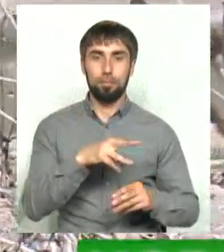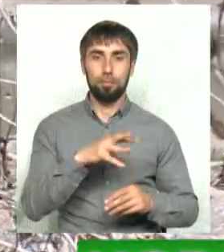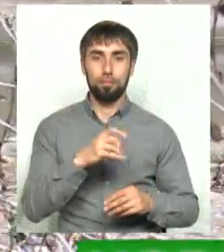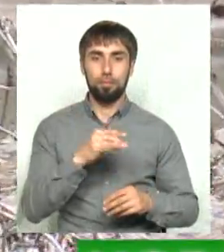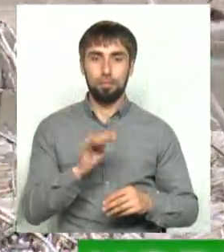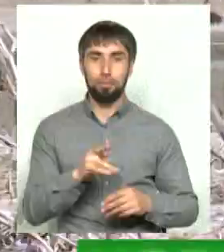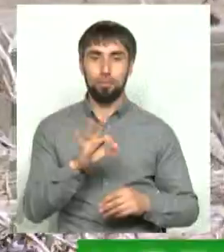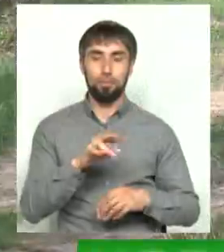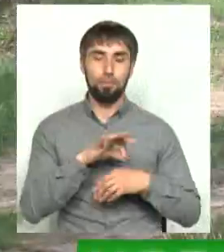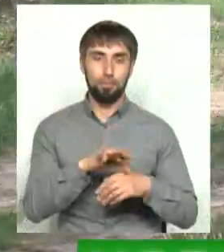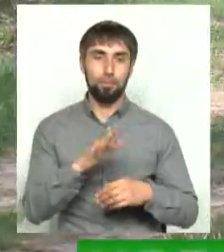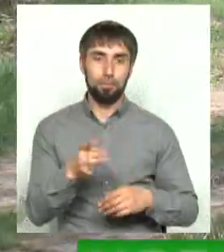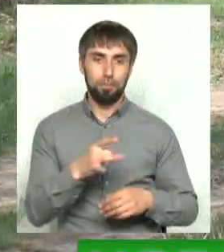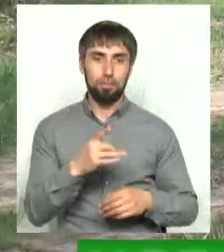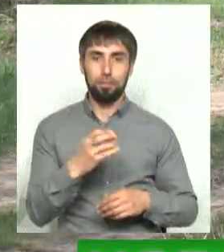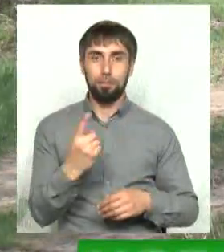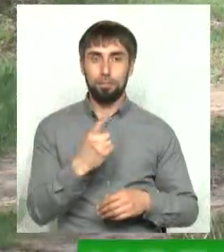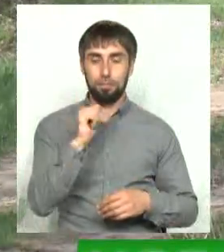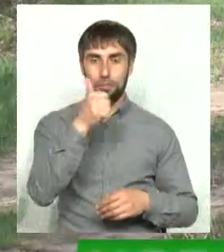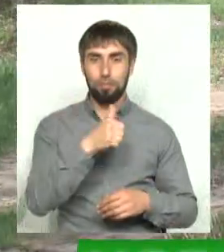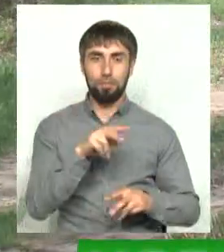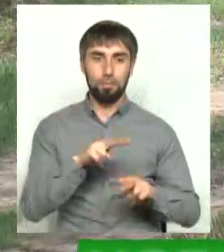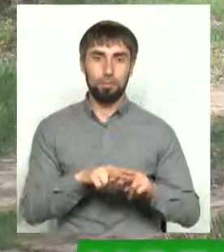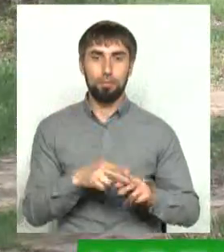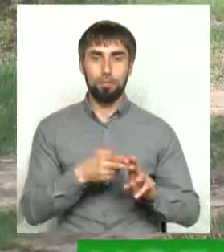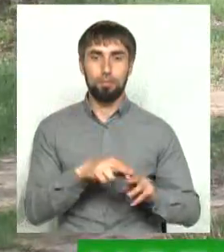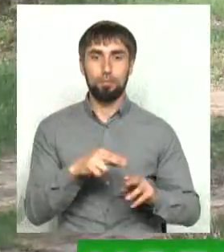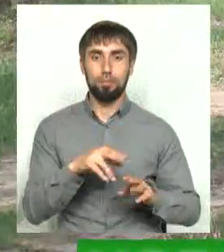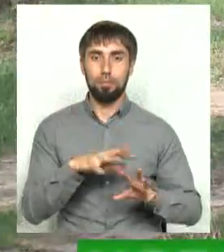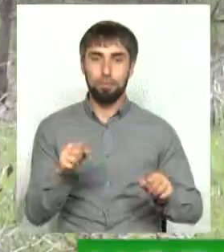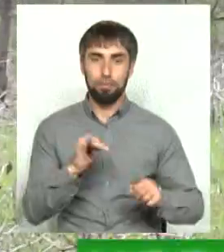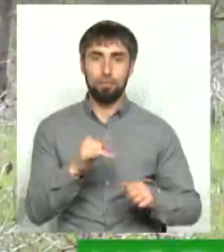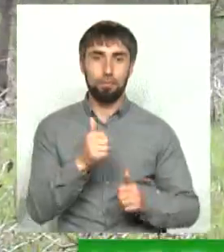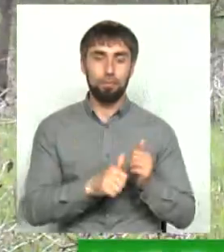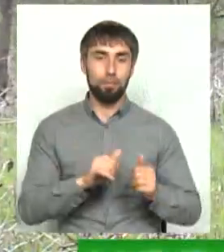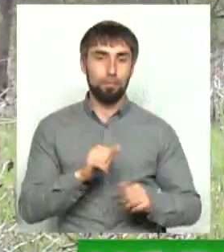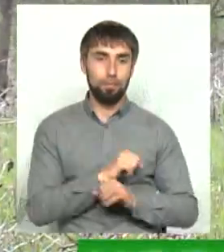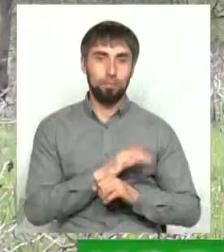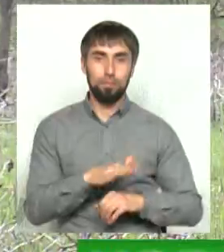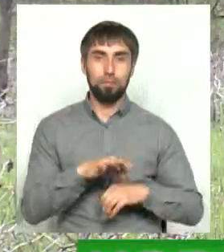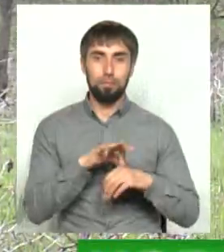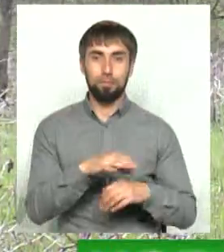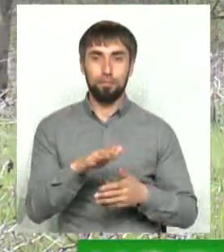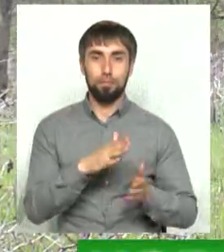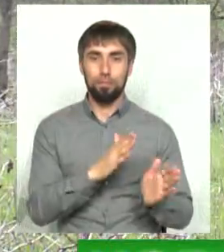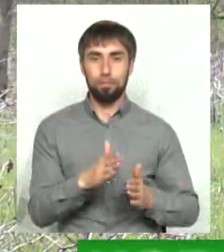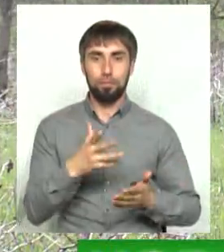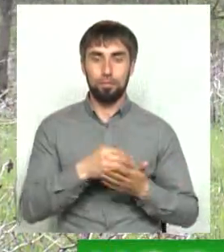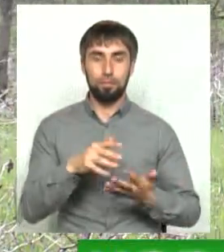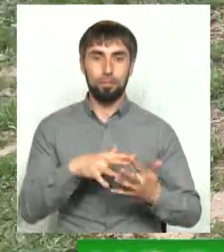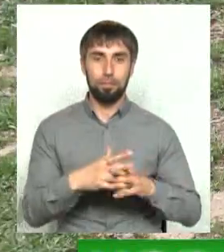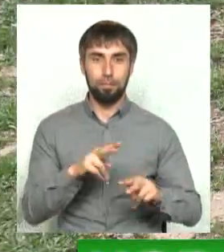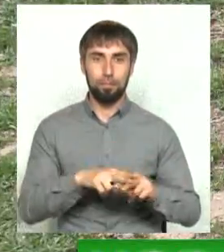месячника. Он проходит в регионе уже не первый год. Местные муниципалитеты и ведомства каждые выходные будут приводить в порядок свои населенные